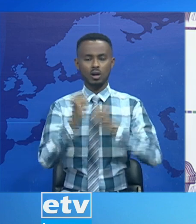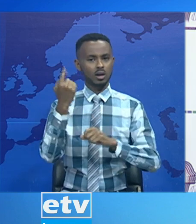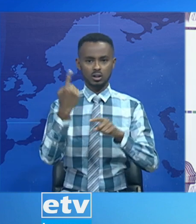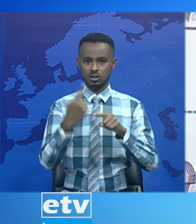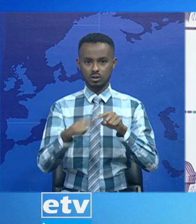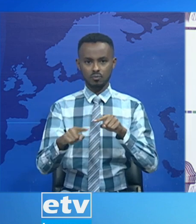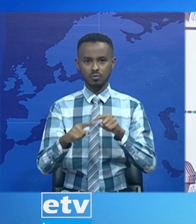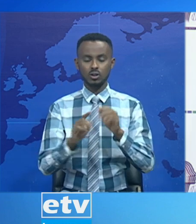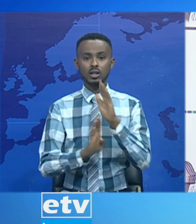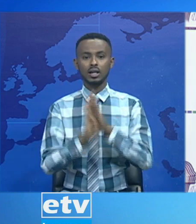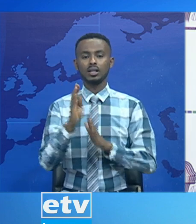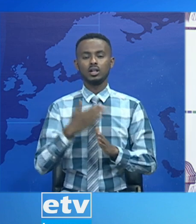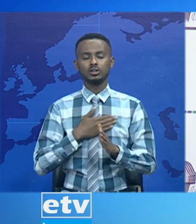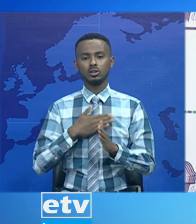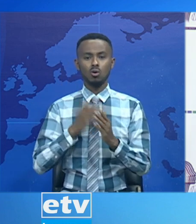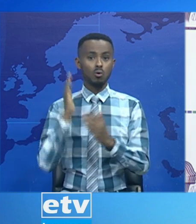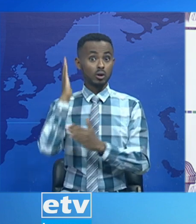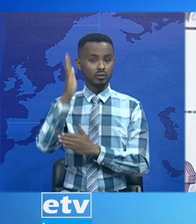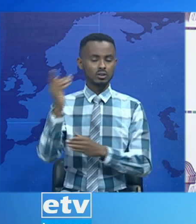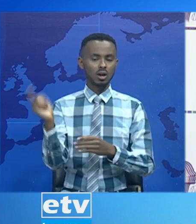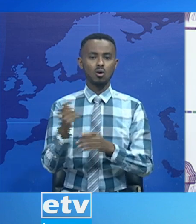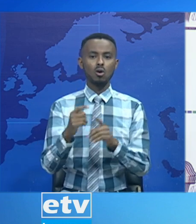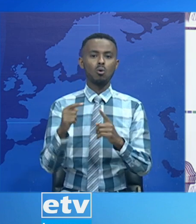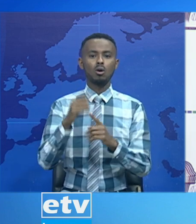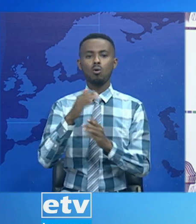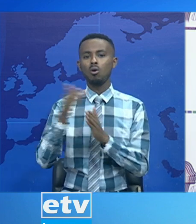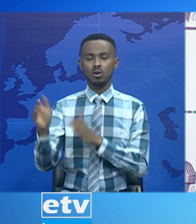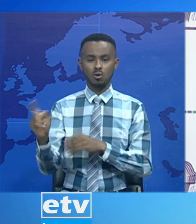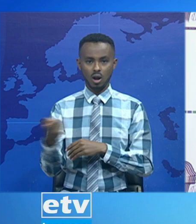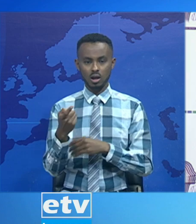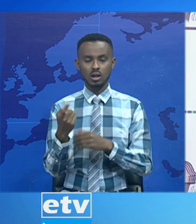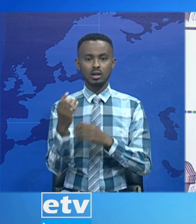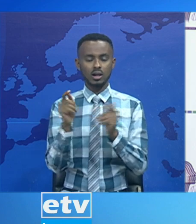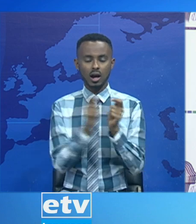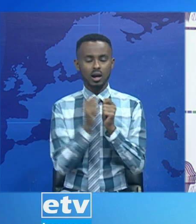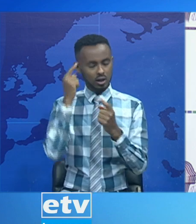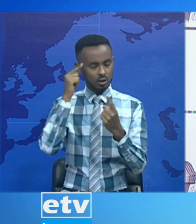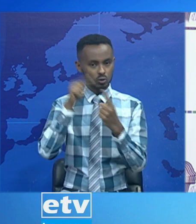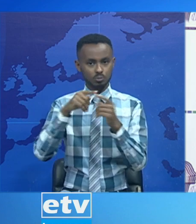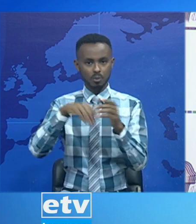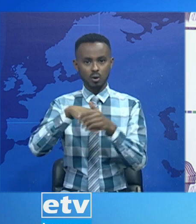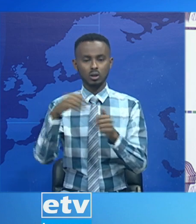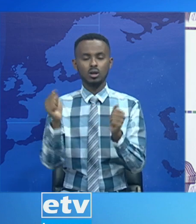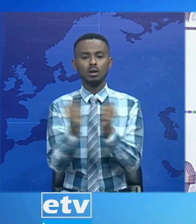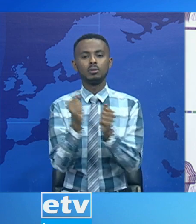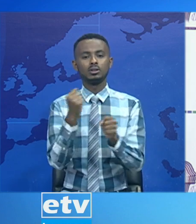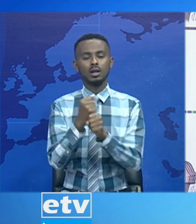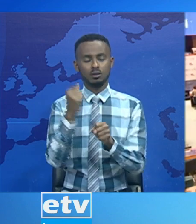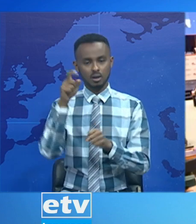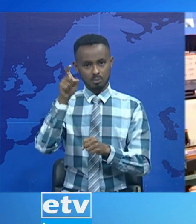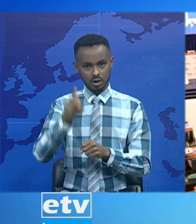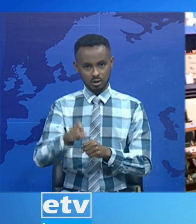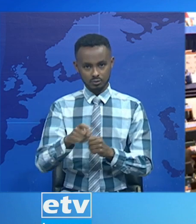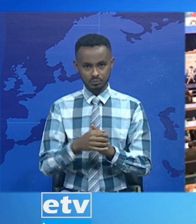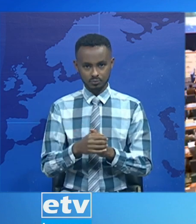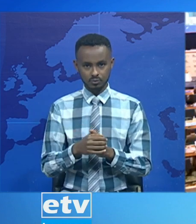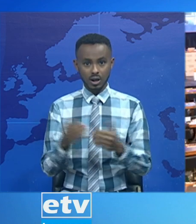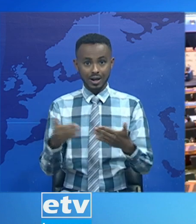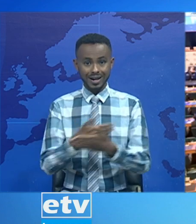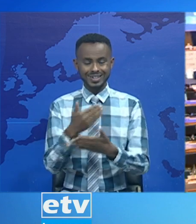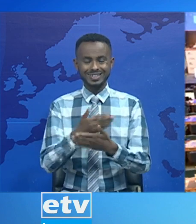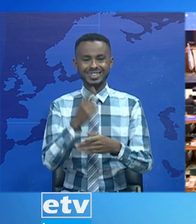አንችልም። እድገታችንም ወደፊት ሳይሆን ወደ ጎን ይሆናል። የጋራ እቅዶችን በማውጣት መስራት ይገባናል።